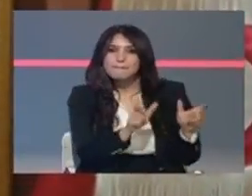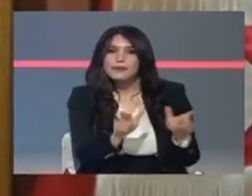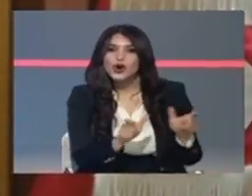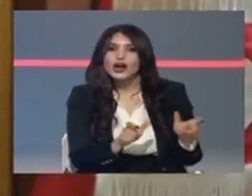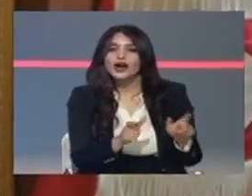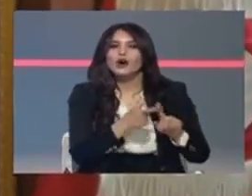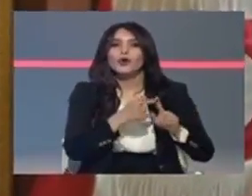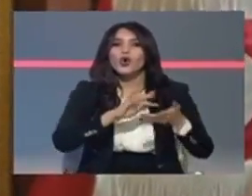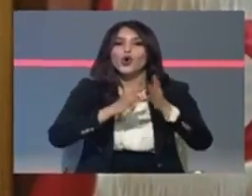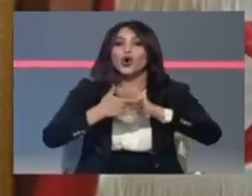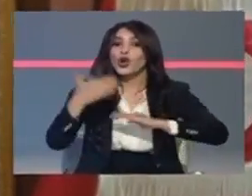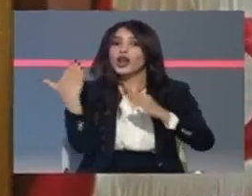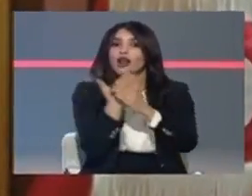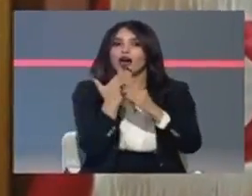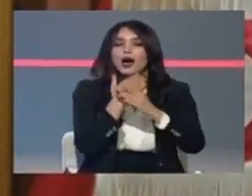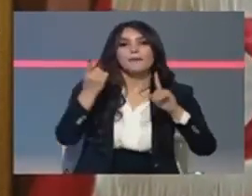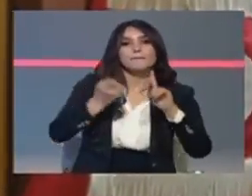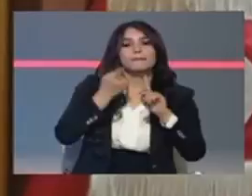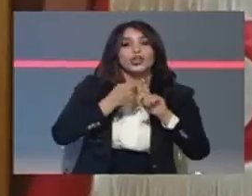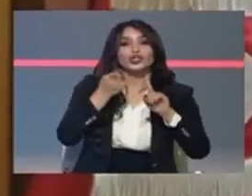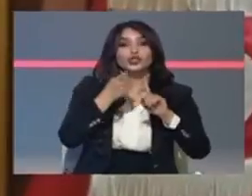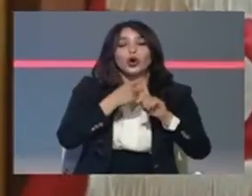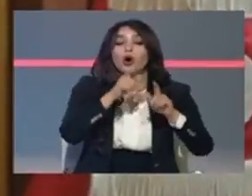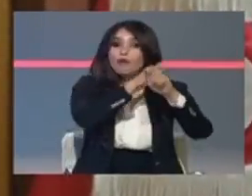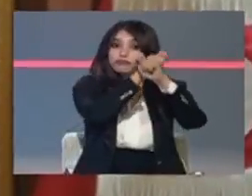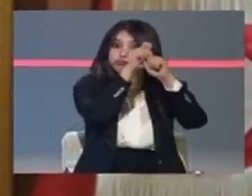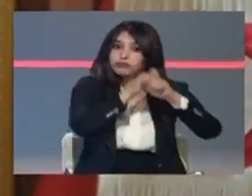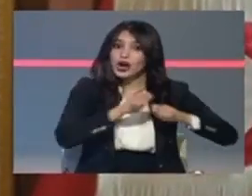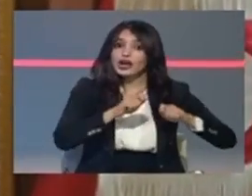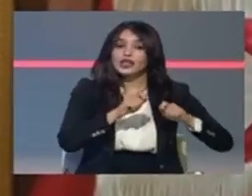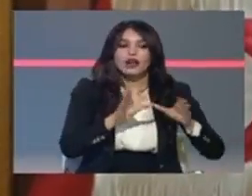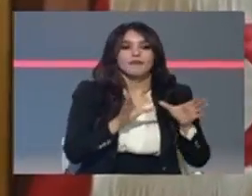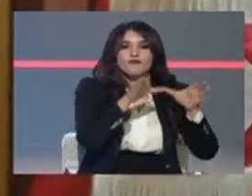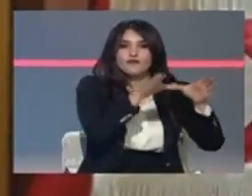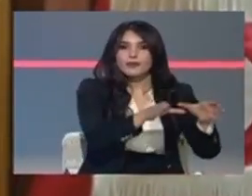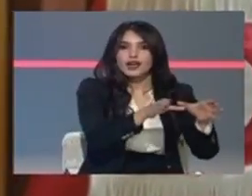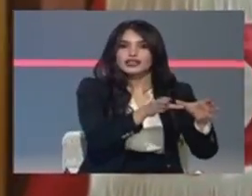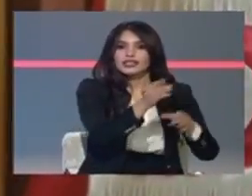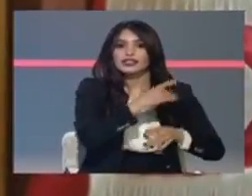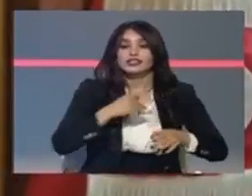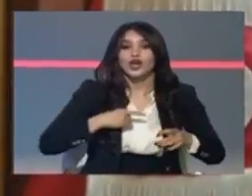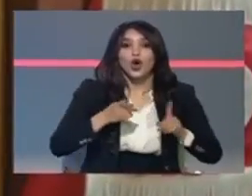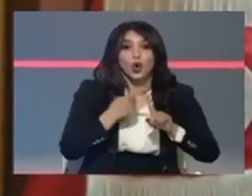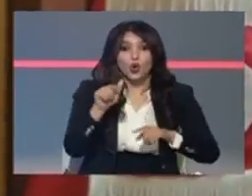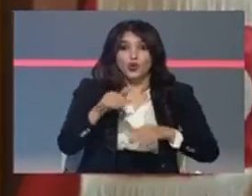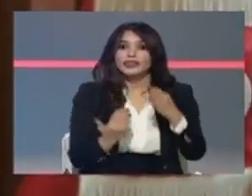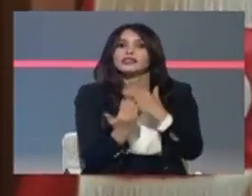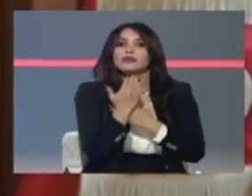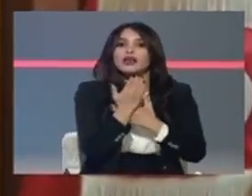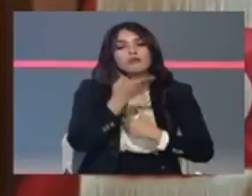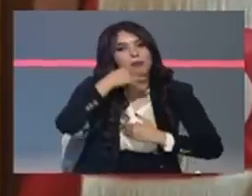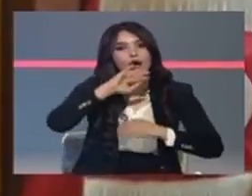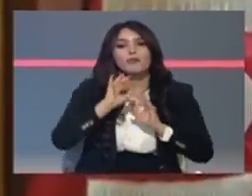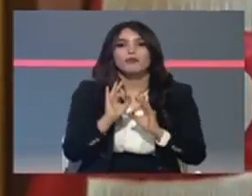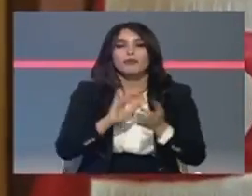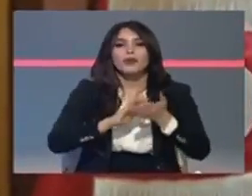مختلف الأطراف هذوما بضرورة الالتزام في المراكز المحددة من طرف سادة الولايات. اليوم صباح والحمد لله يعني